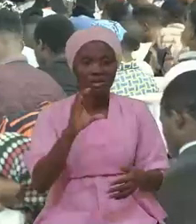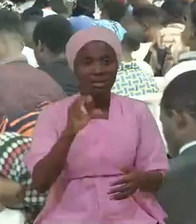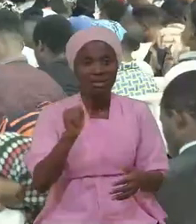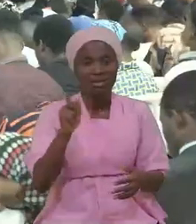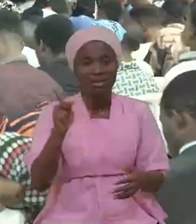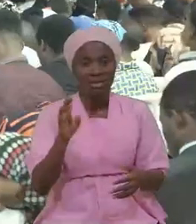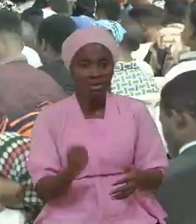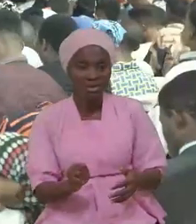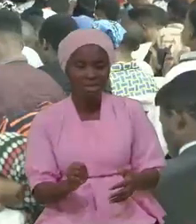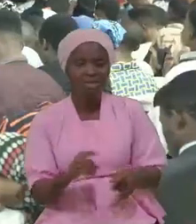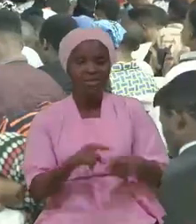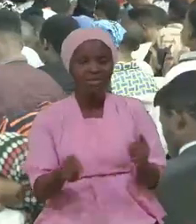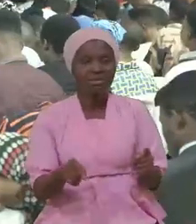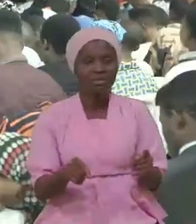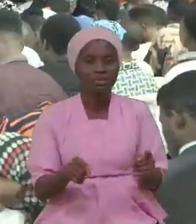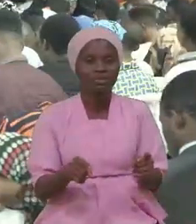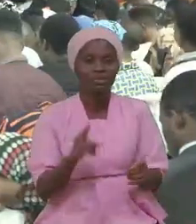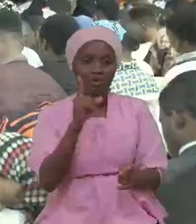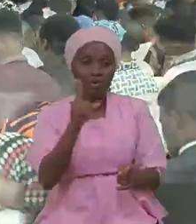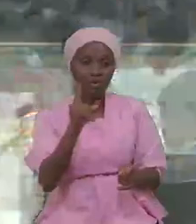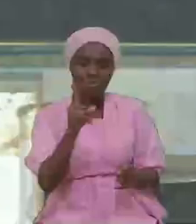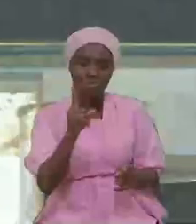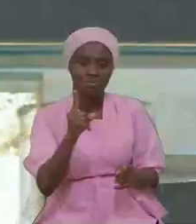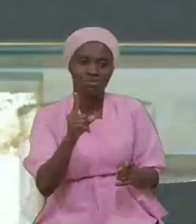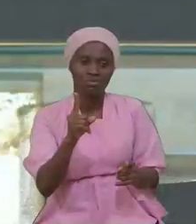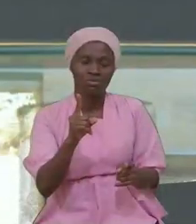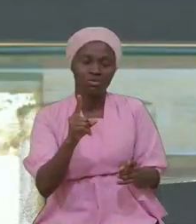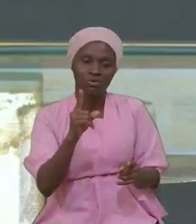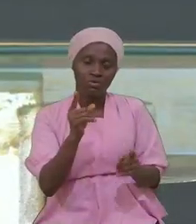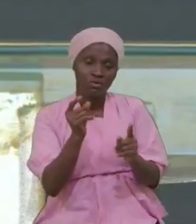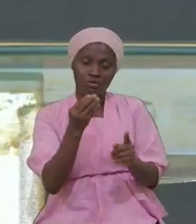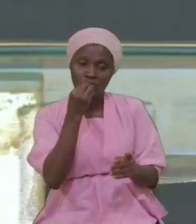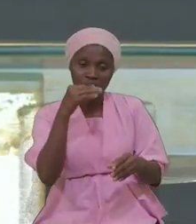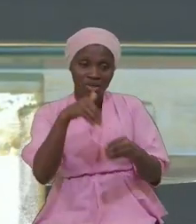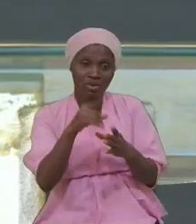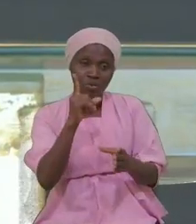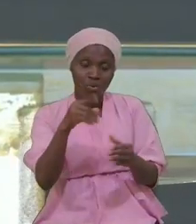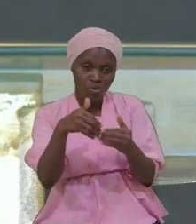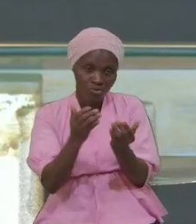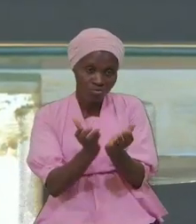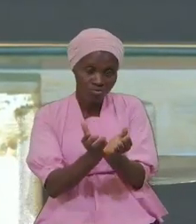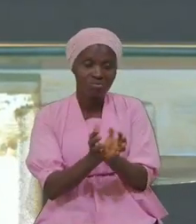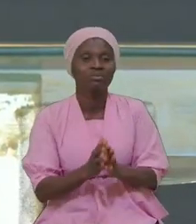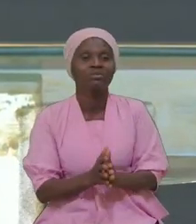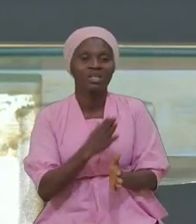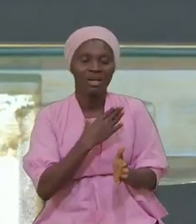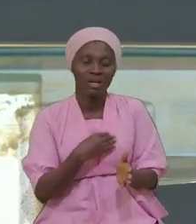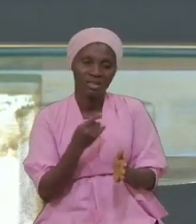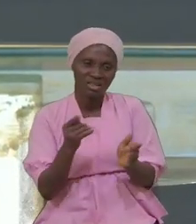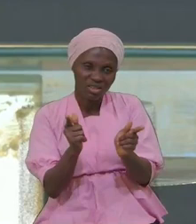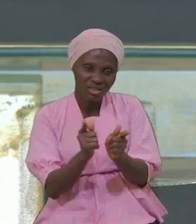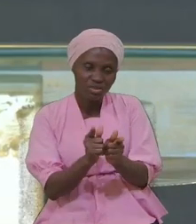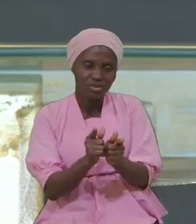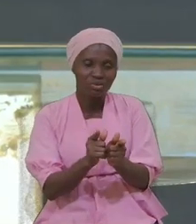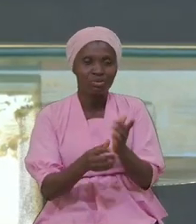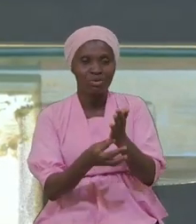un pot et un peu d'huile dans une cruche. Et voici, je ramasse